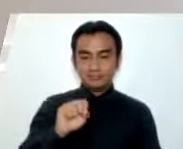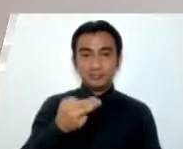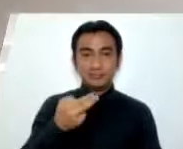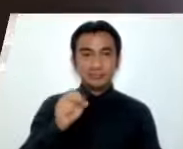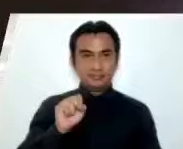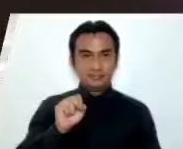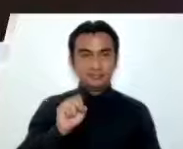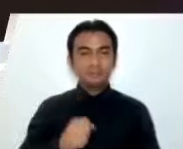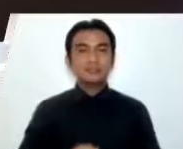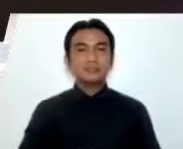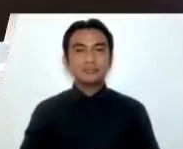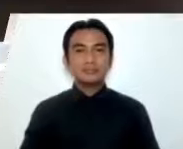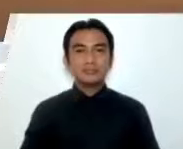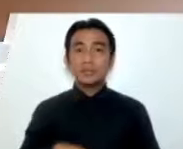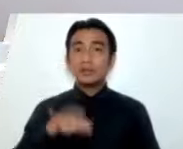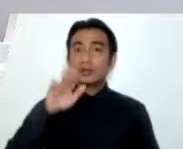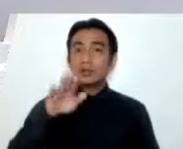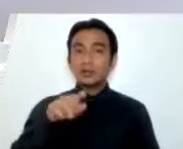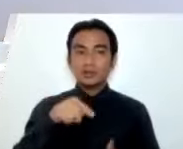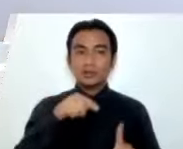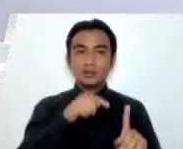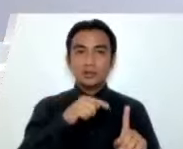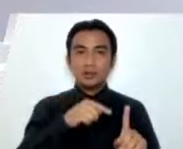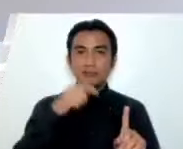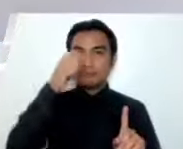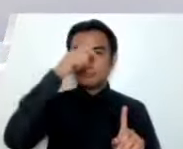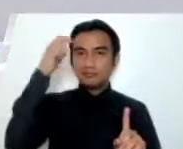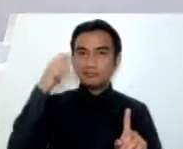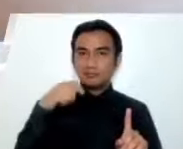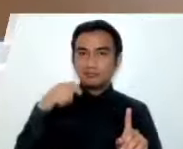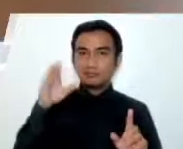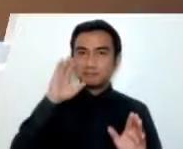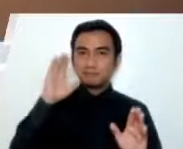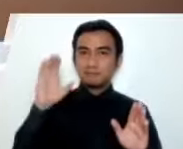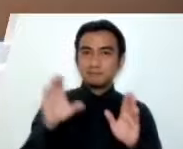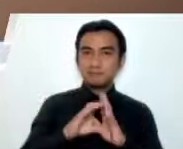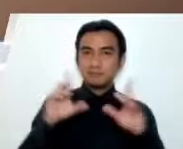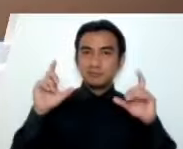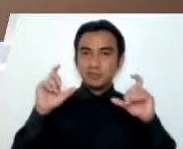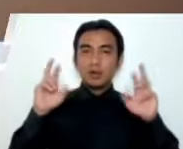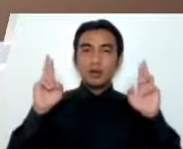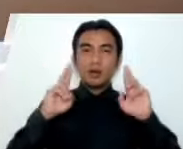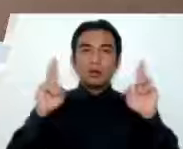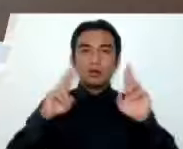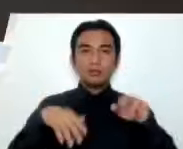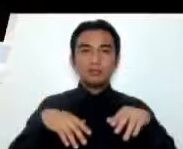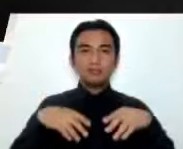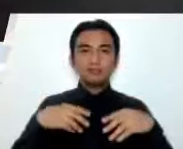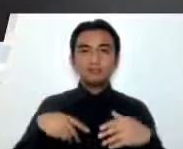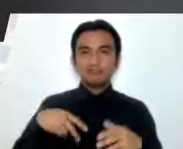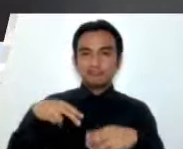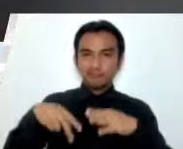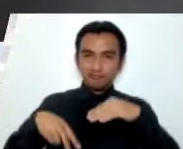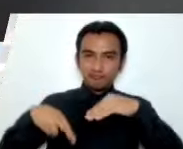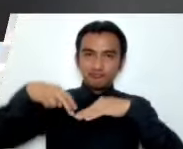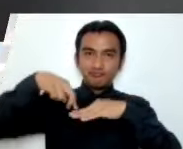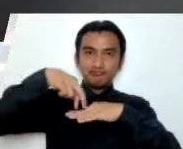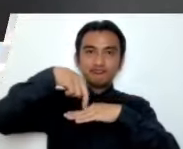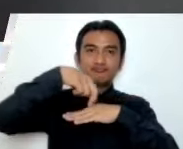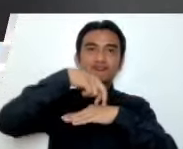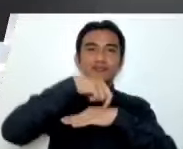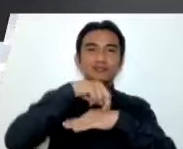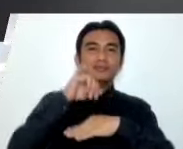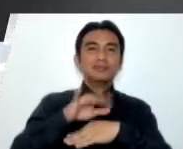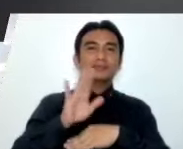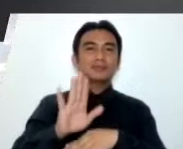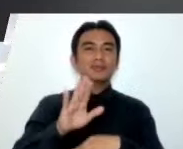nga at meron ng graduation photo at magmamartsa na sa May 30 ang lolo nyo. Hamon man ang